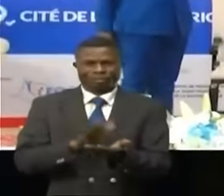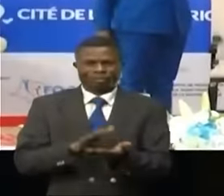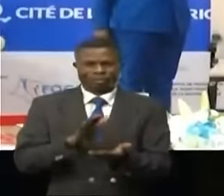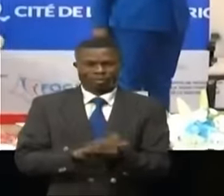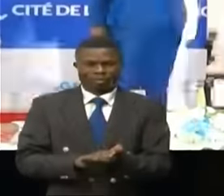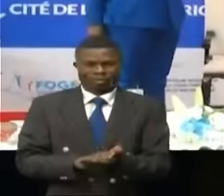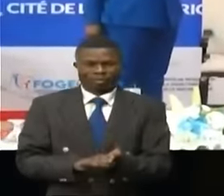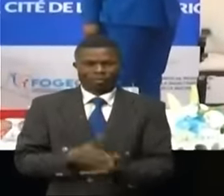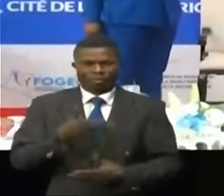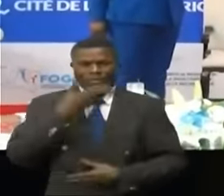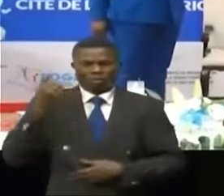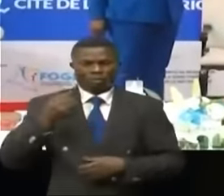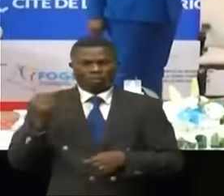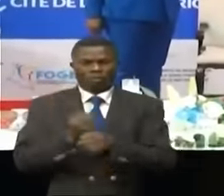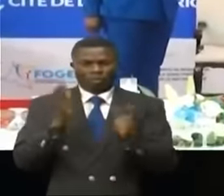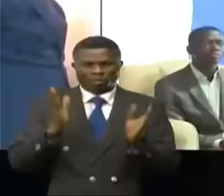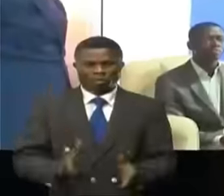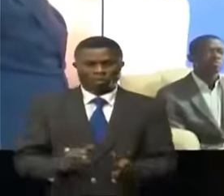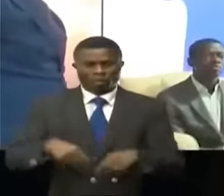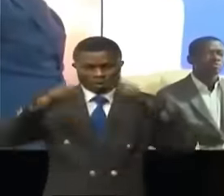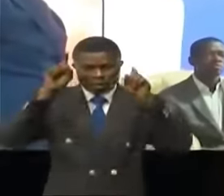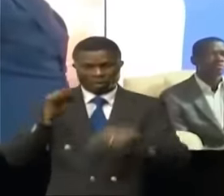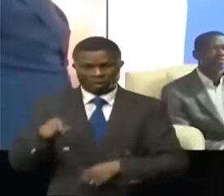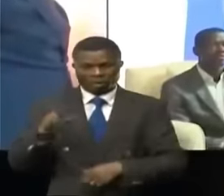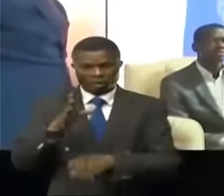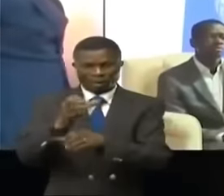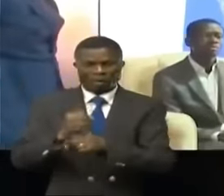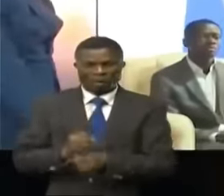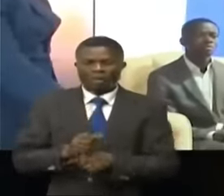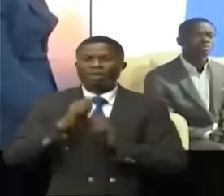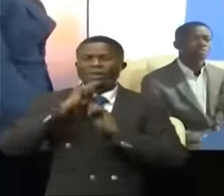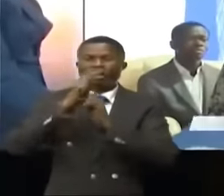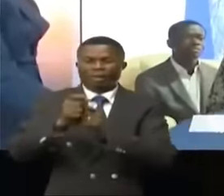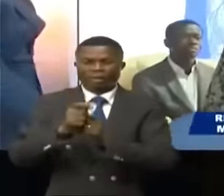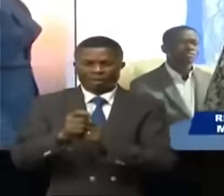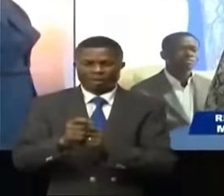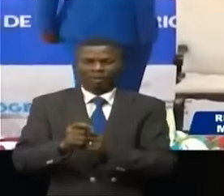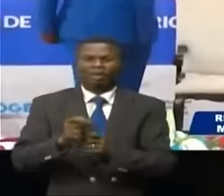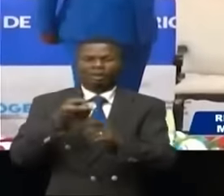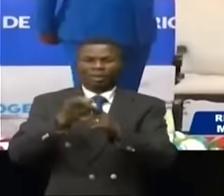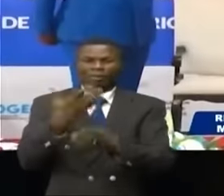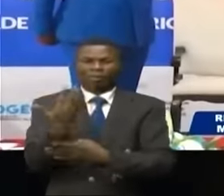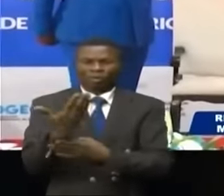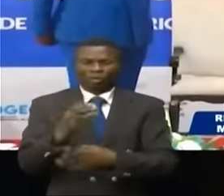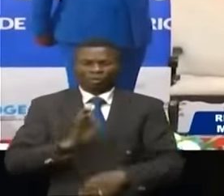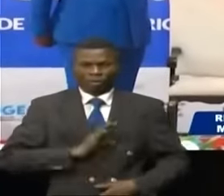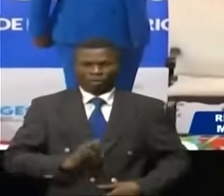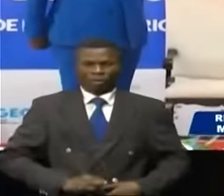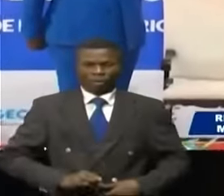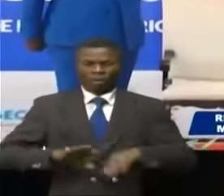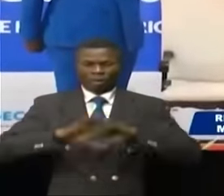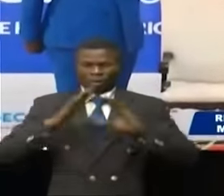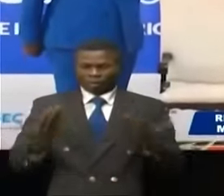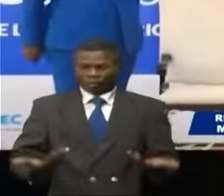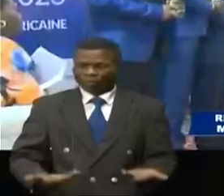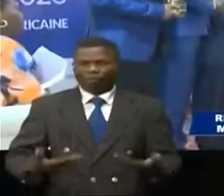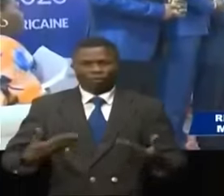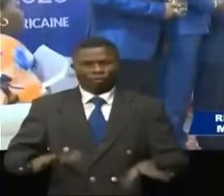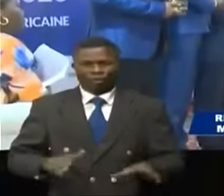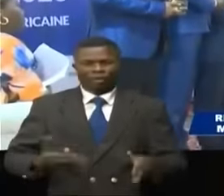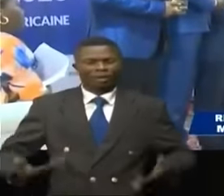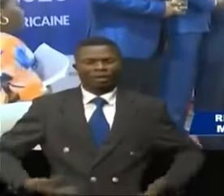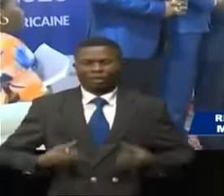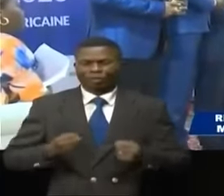Les meilleurs entrepreneurs de cette édition ont reçu les trophées de main du chef de l'État et tout a pris fin dans une ambiance de